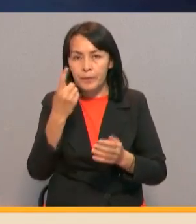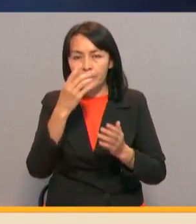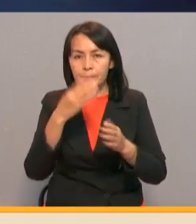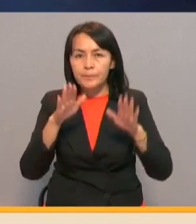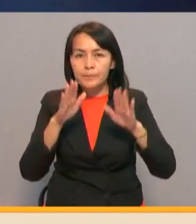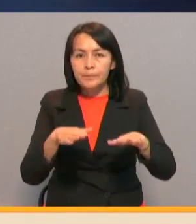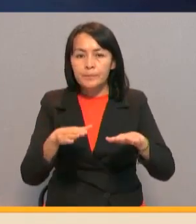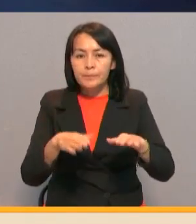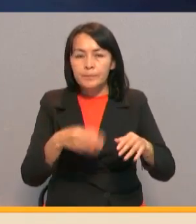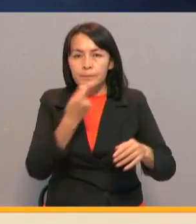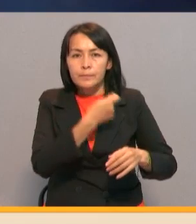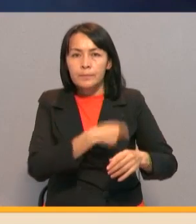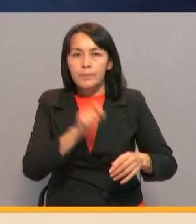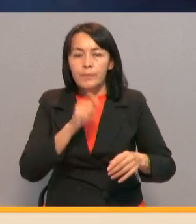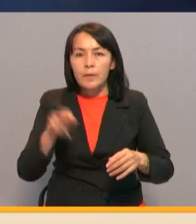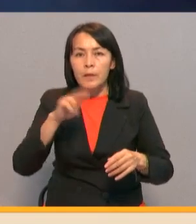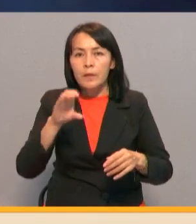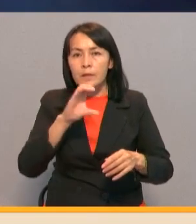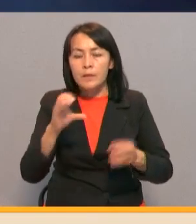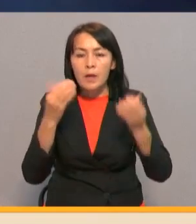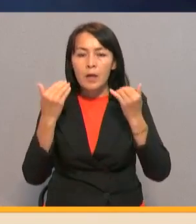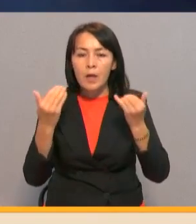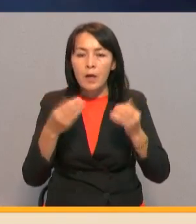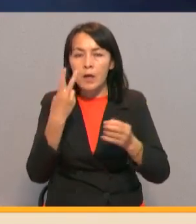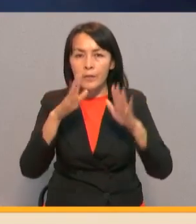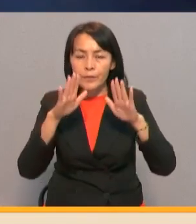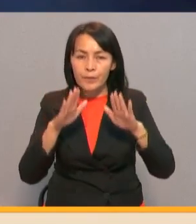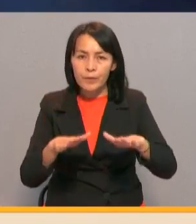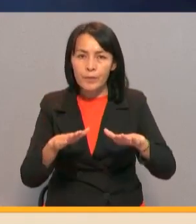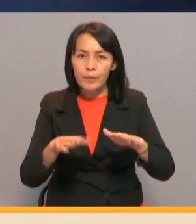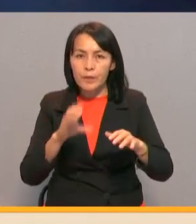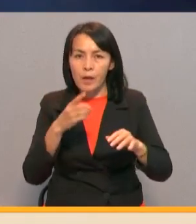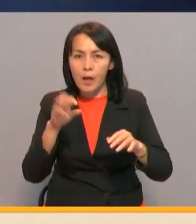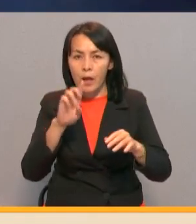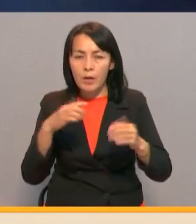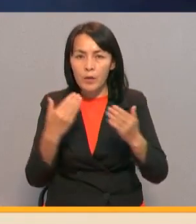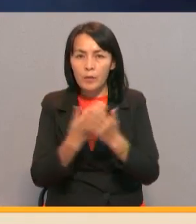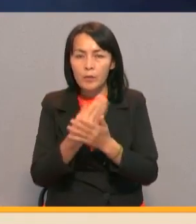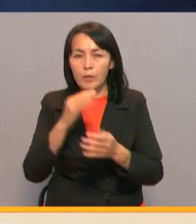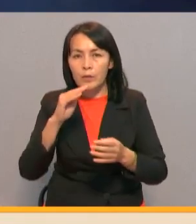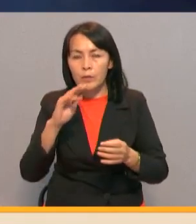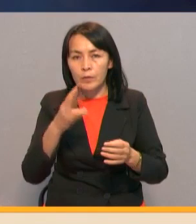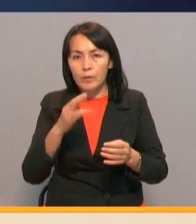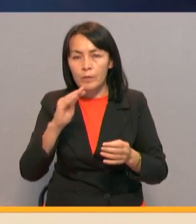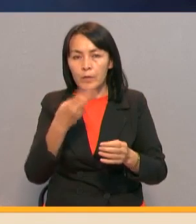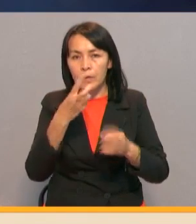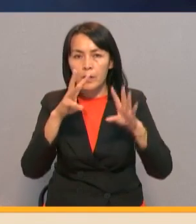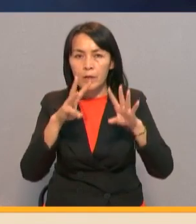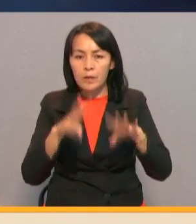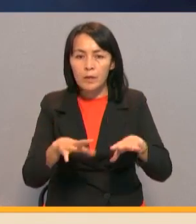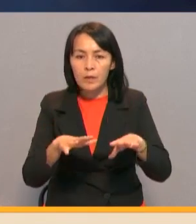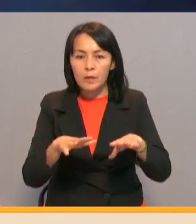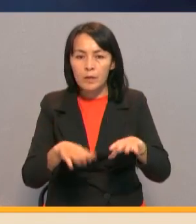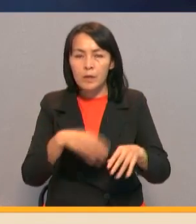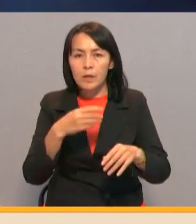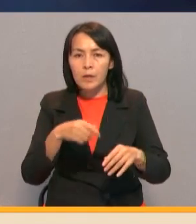строчку сохранил итальянец Янник Синнер. На второй позиции серб Новак Джокович. На третьем месте